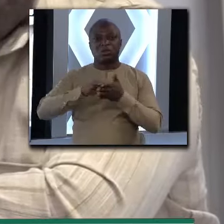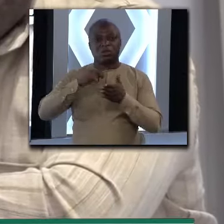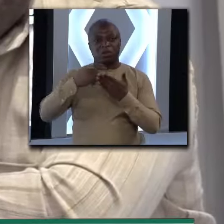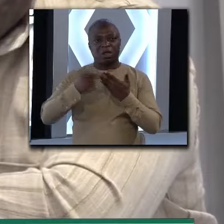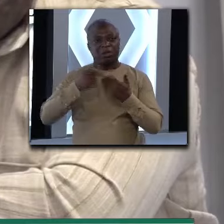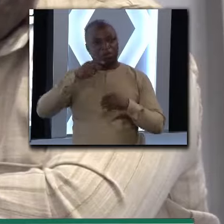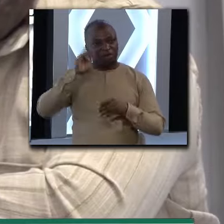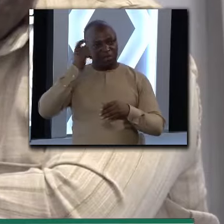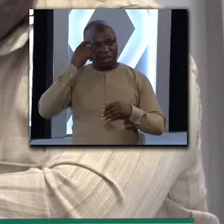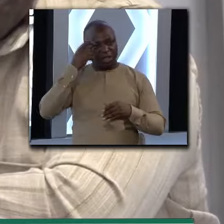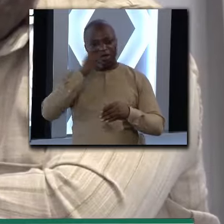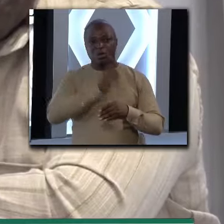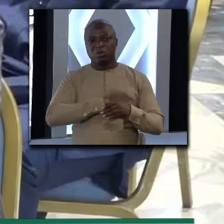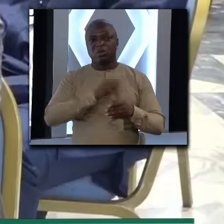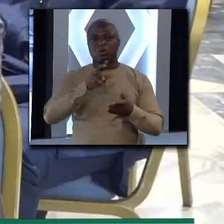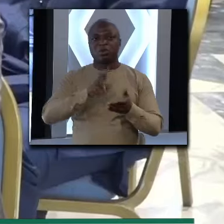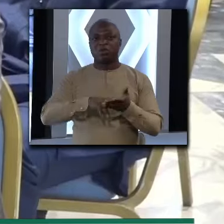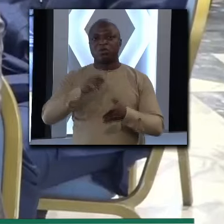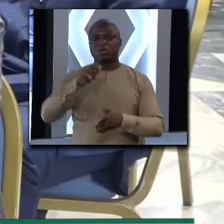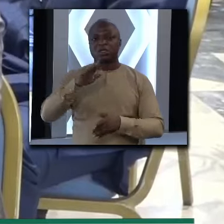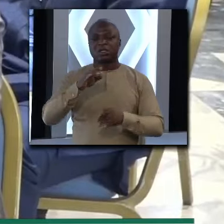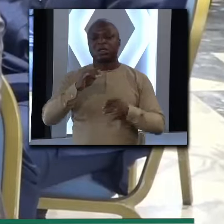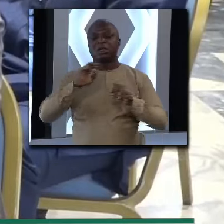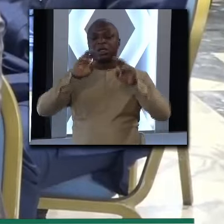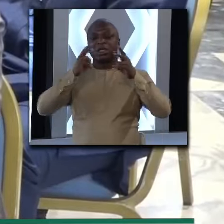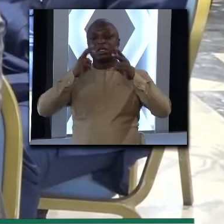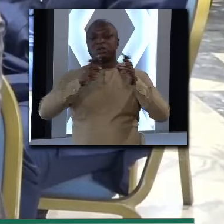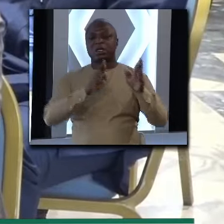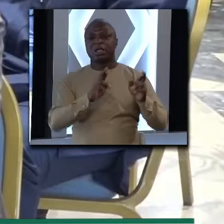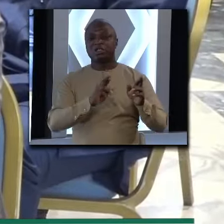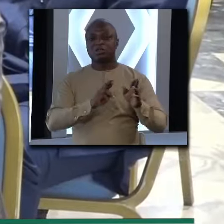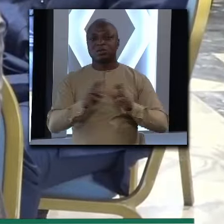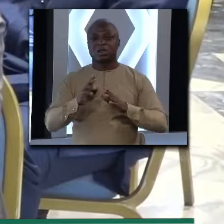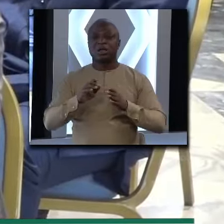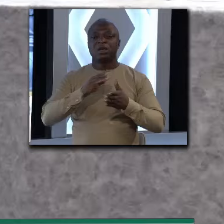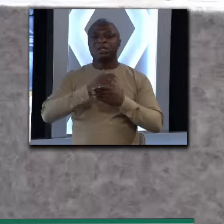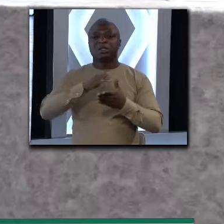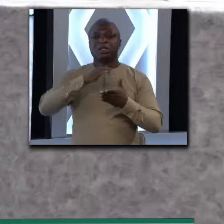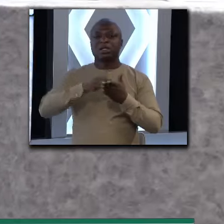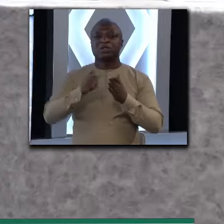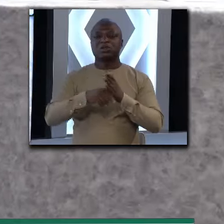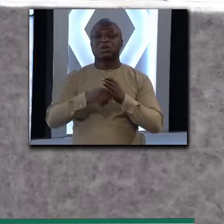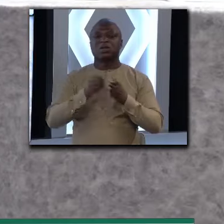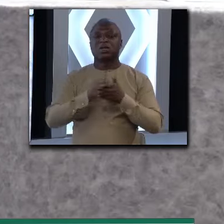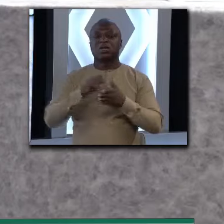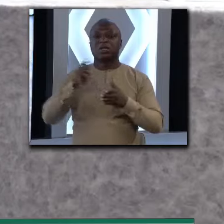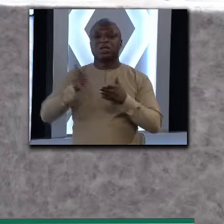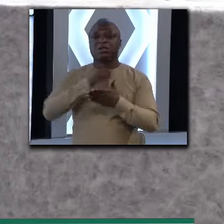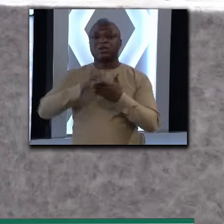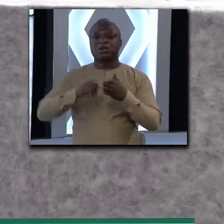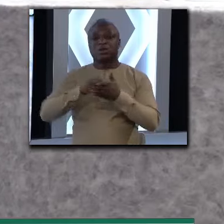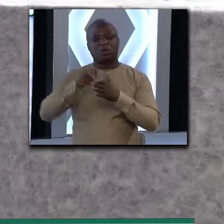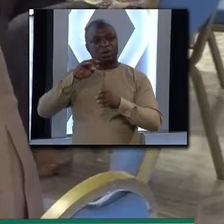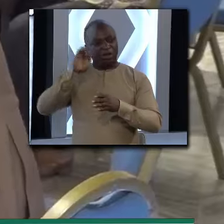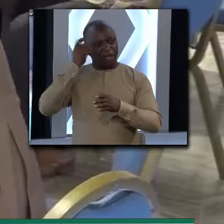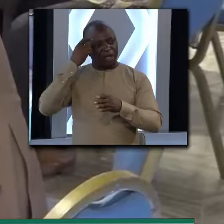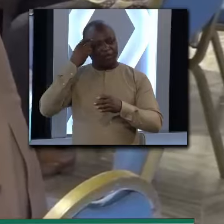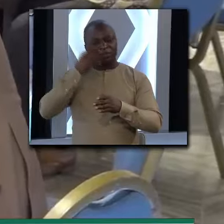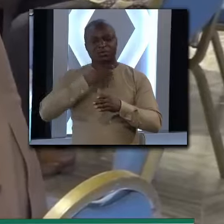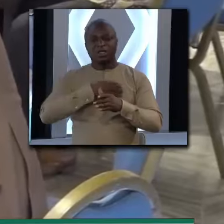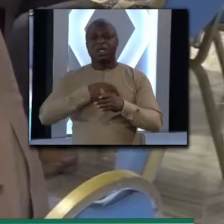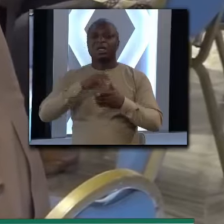gouvernementale Togo 2025, intitulé respectivement « Décentralisation et déconcentration de l'État » et